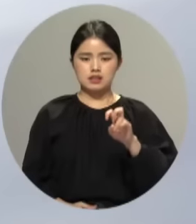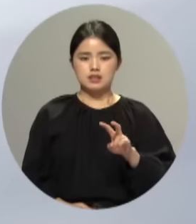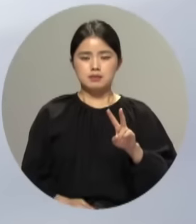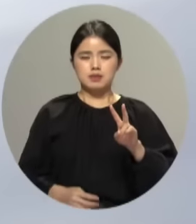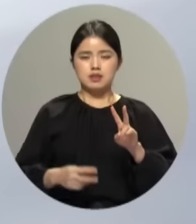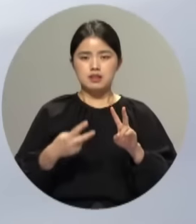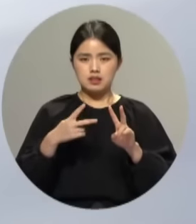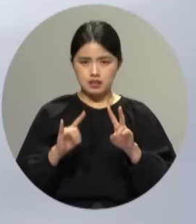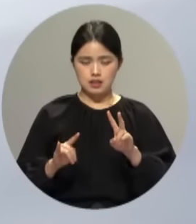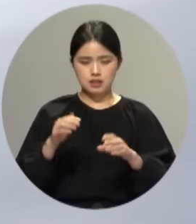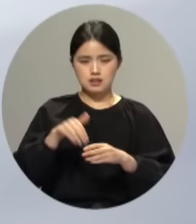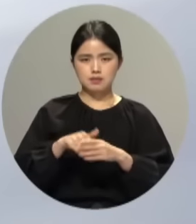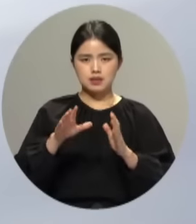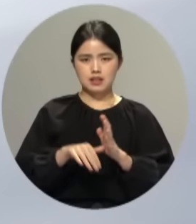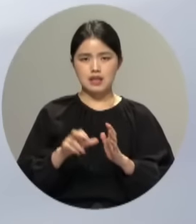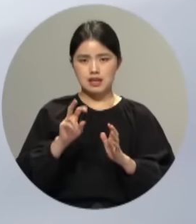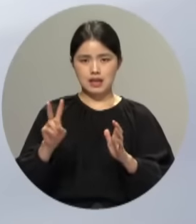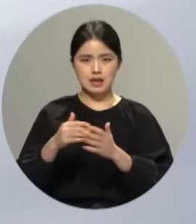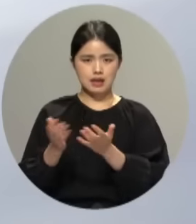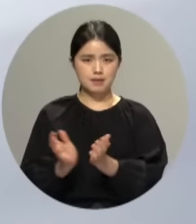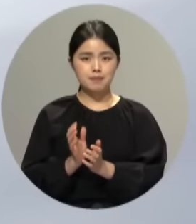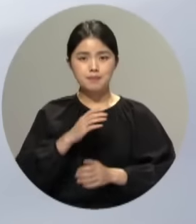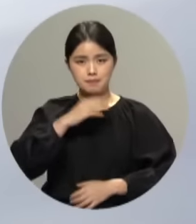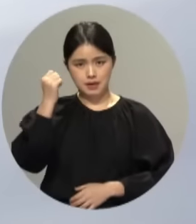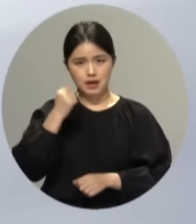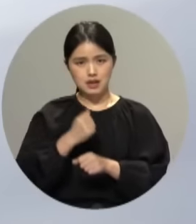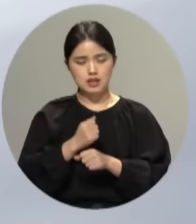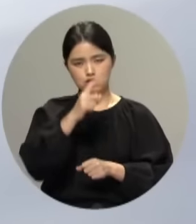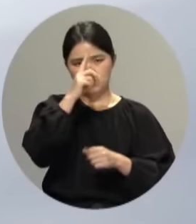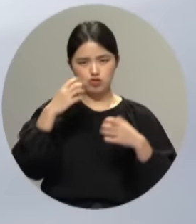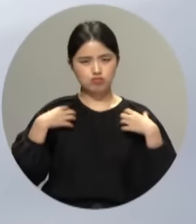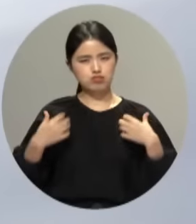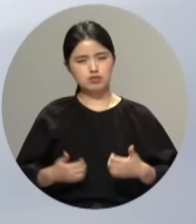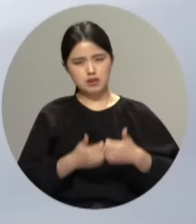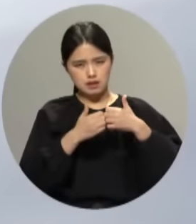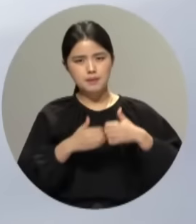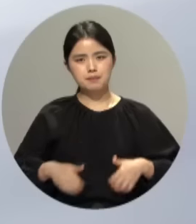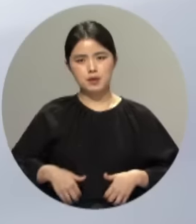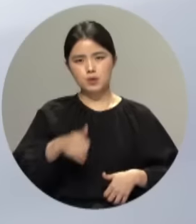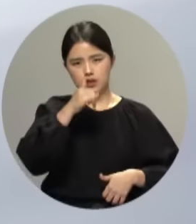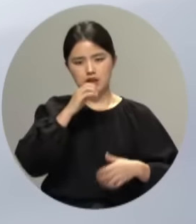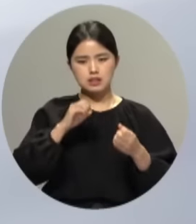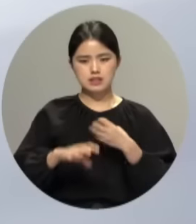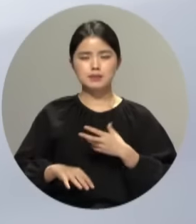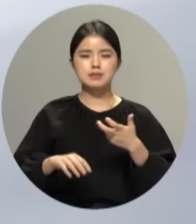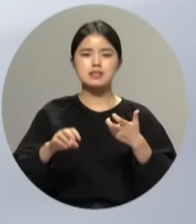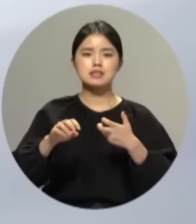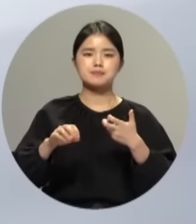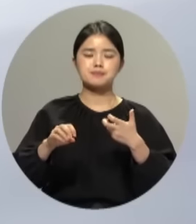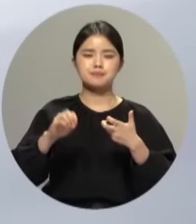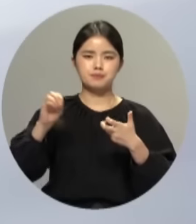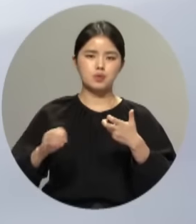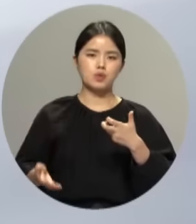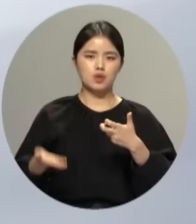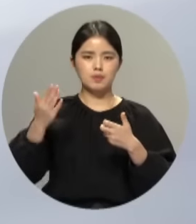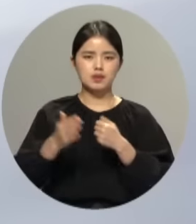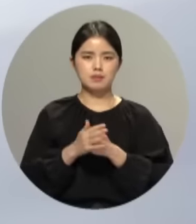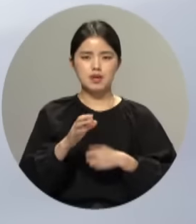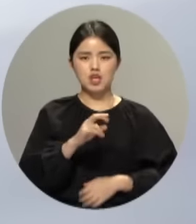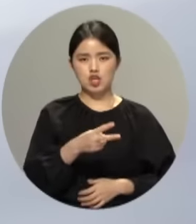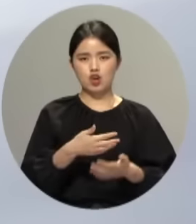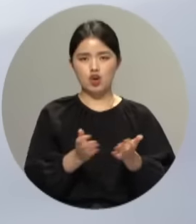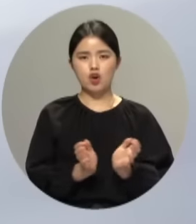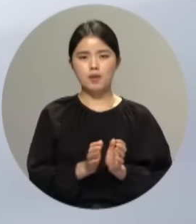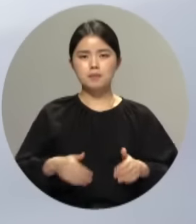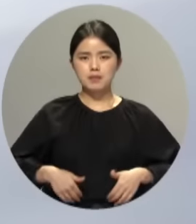총선에서 야당 후보가 당선돼 정부를 견제해야 한다는 응답이 70% 넘어 여당 후보가 필요하다는